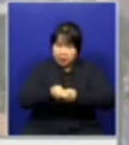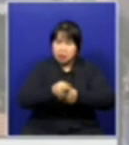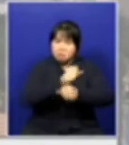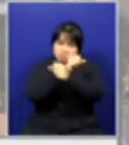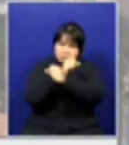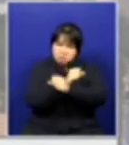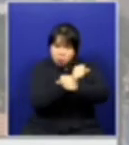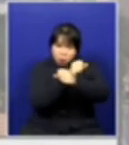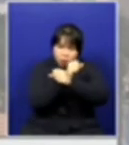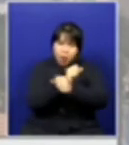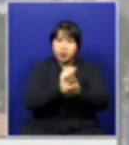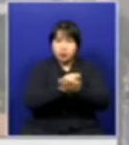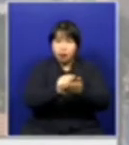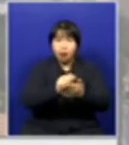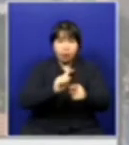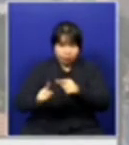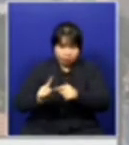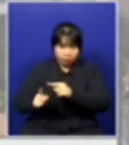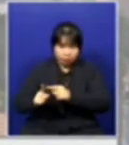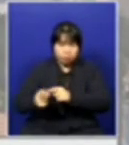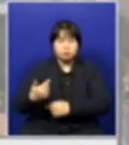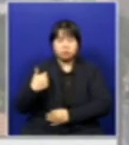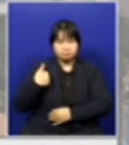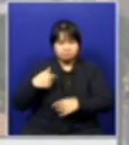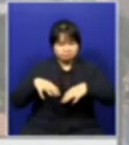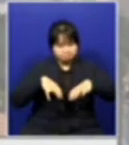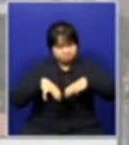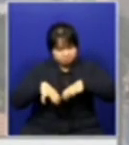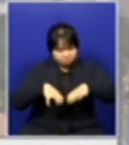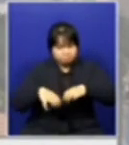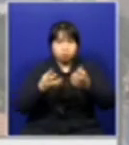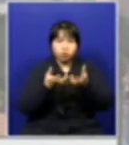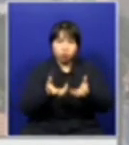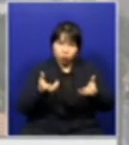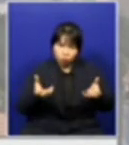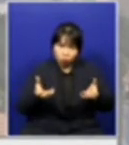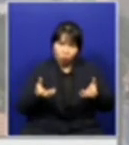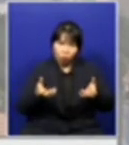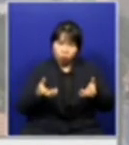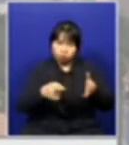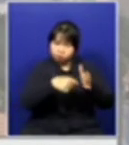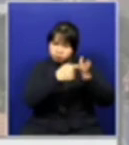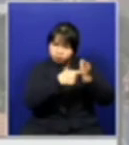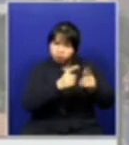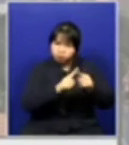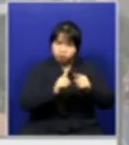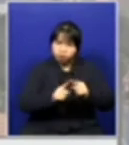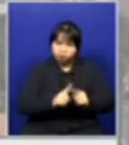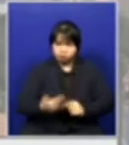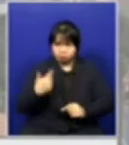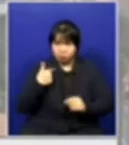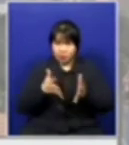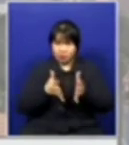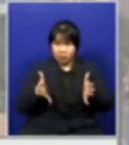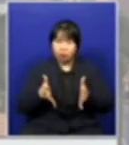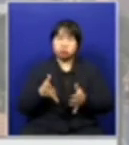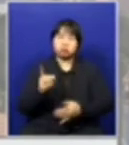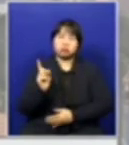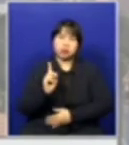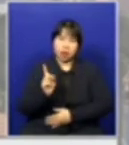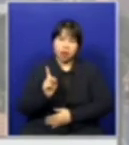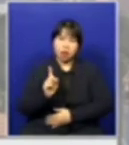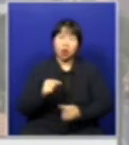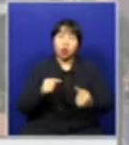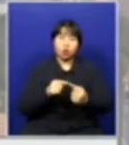องจัดสรรจัดหาปัจจัยที่มีความสำคัญหลายอย่างอย่างเช่นจัดการเรื่